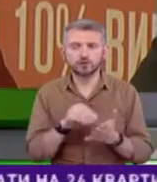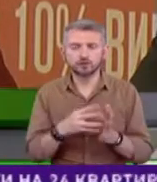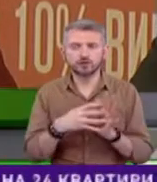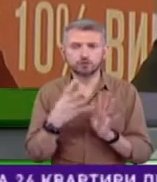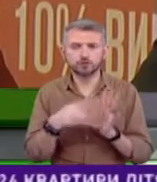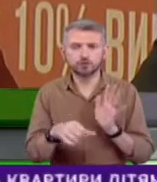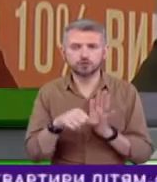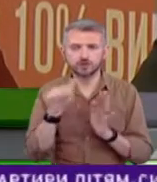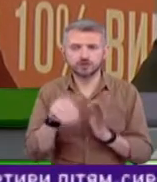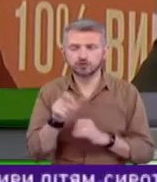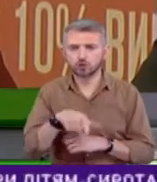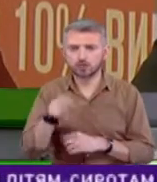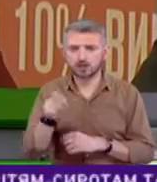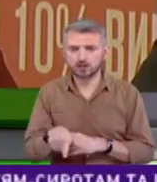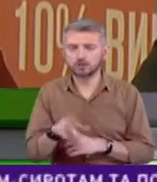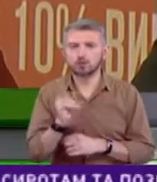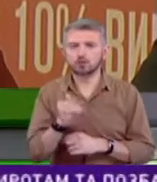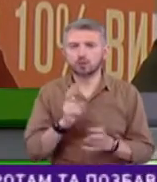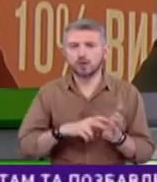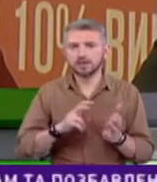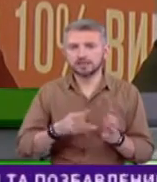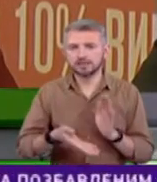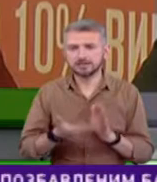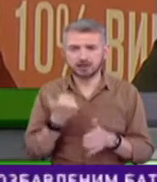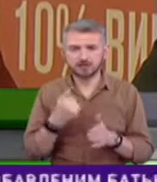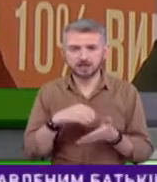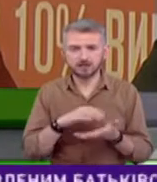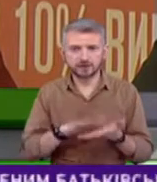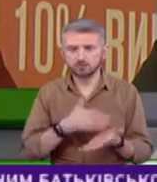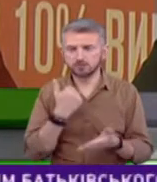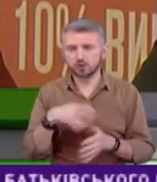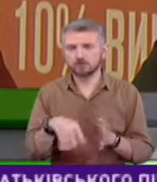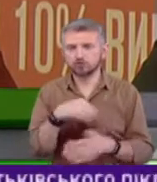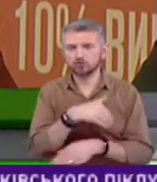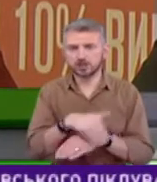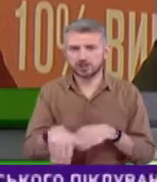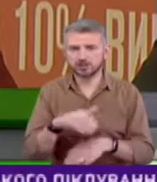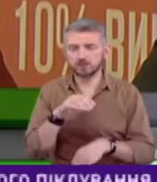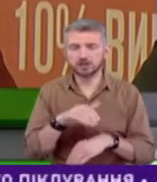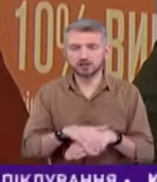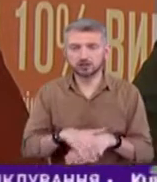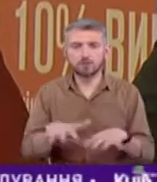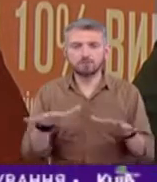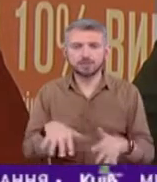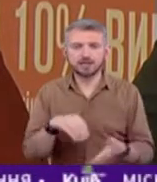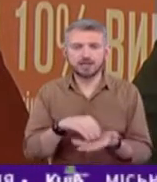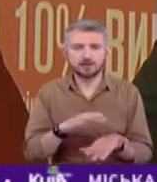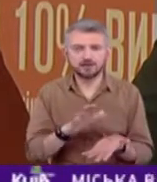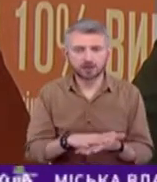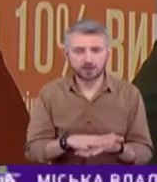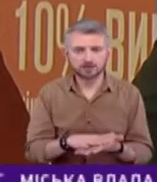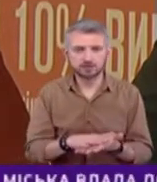996 тисяч громадян, які зняли з реєстрації, не мають виборчої адреси. Тобто, фактично, місце